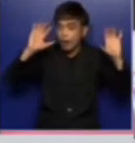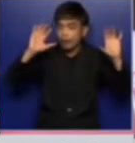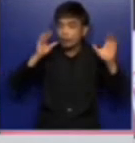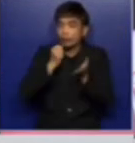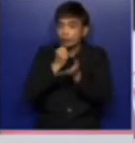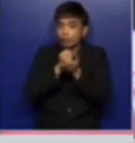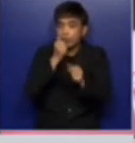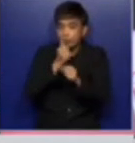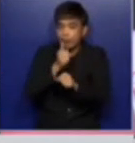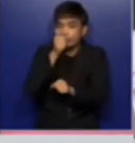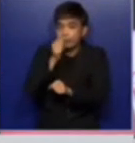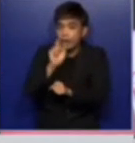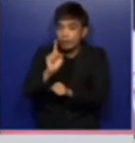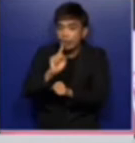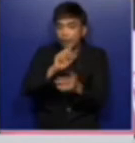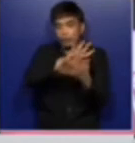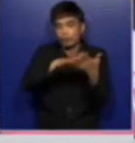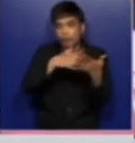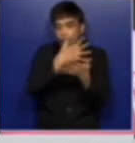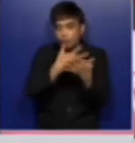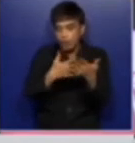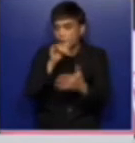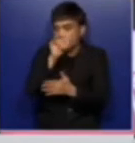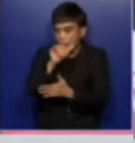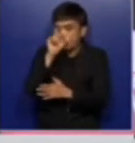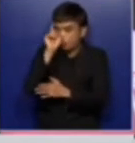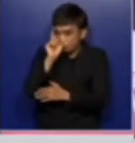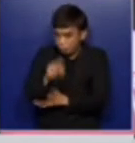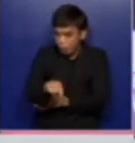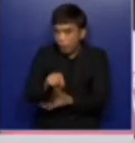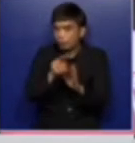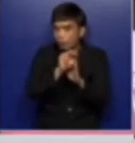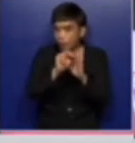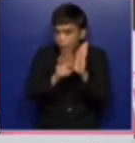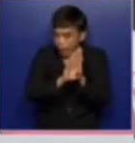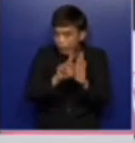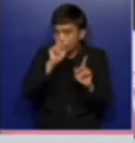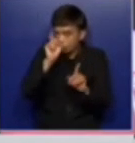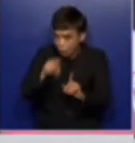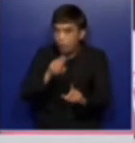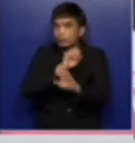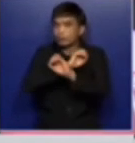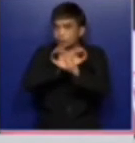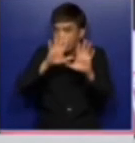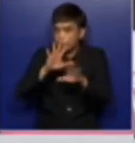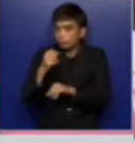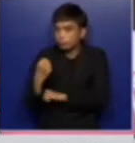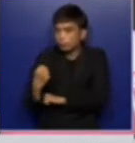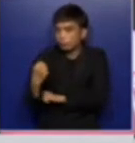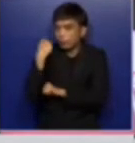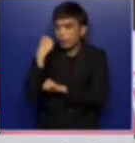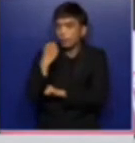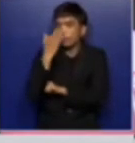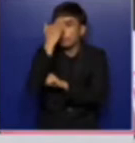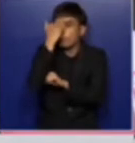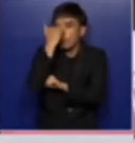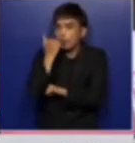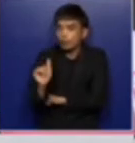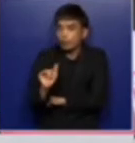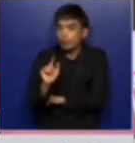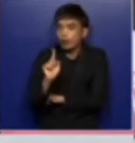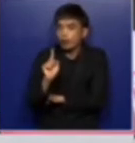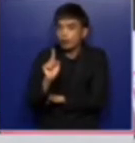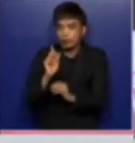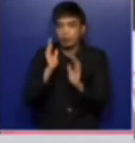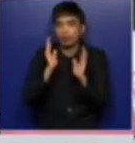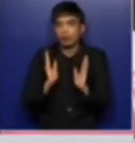ที่แน่วแน่สั่งการเป็นนโยบายให้ชัดเข้มข้นเพราะบ้านเมืองประชาชนมีวิกฤตเศรษฐ